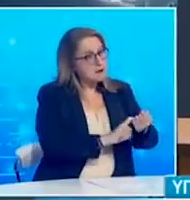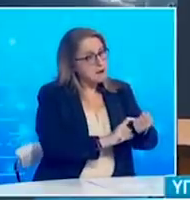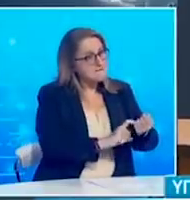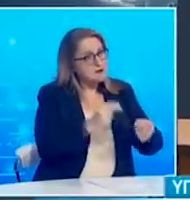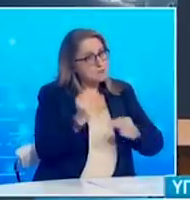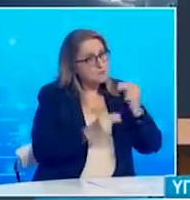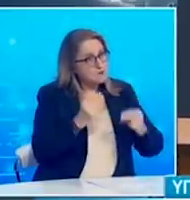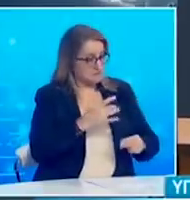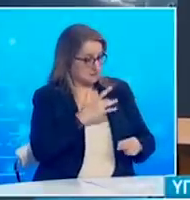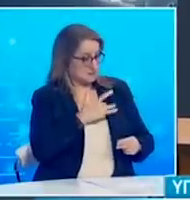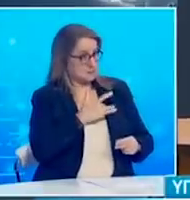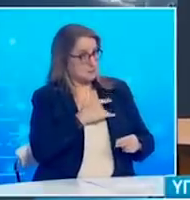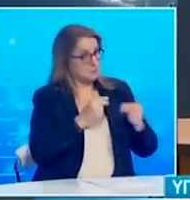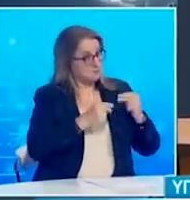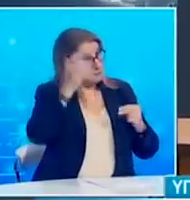καρδιολογικές διαταραχές.